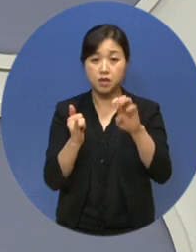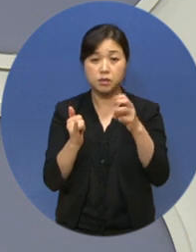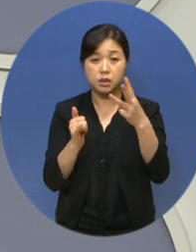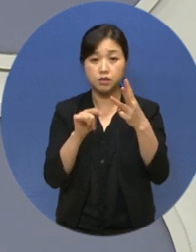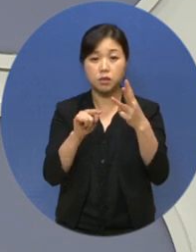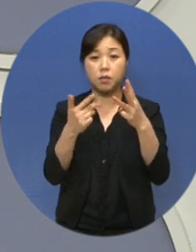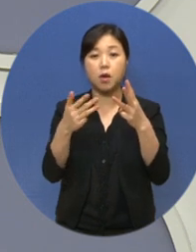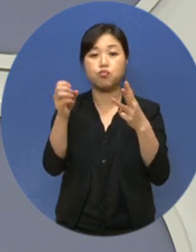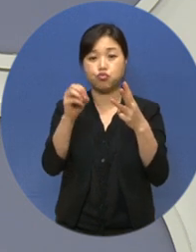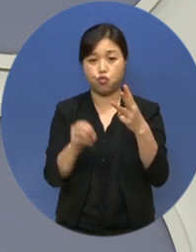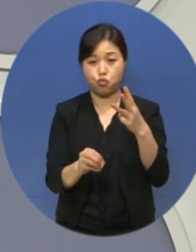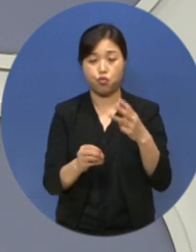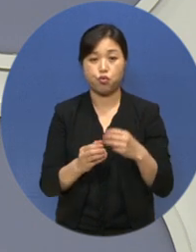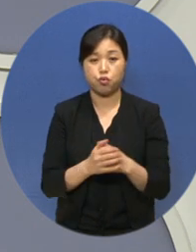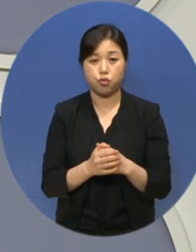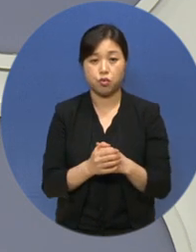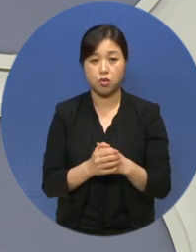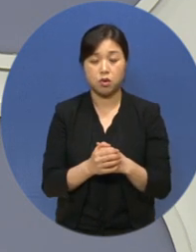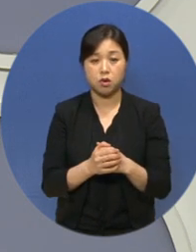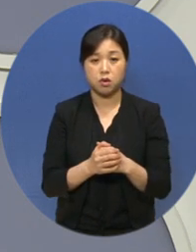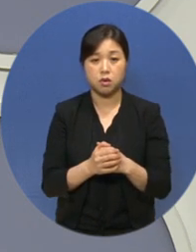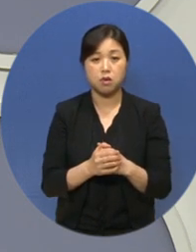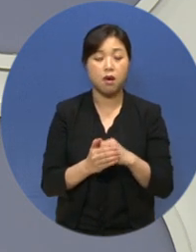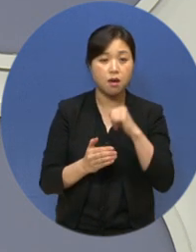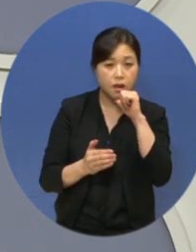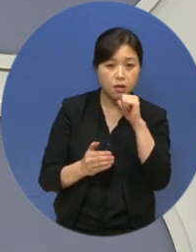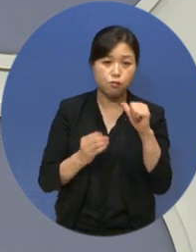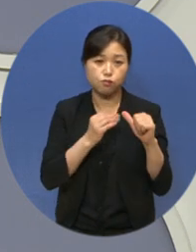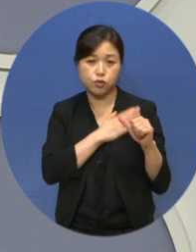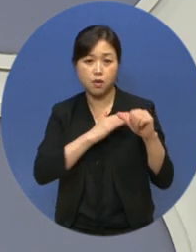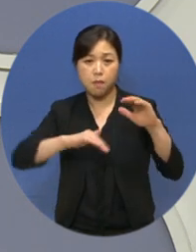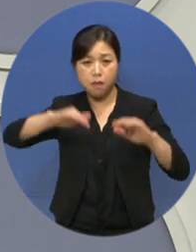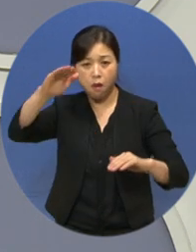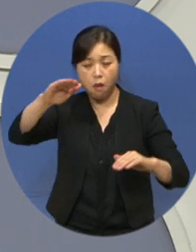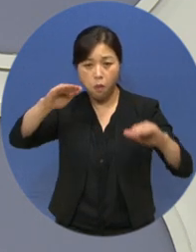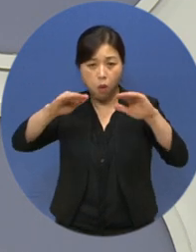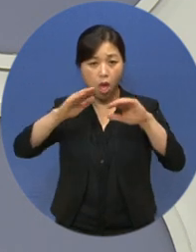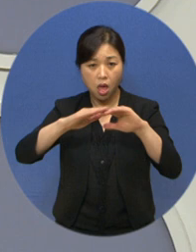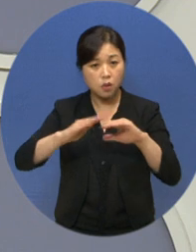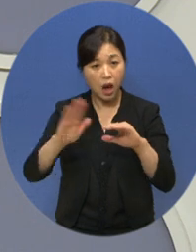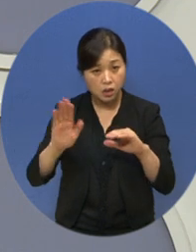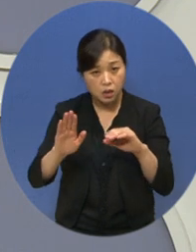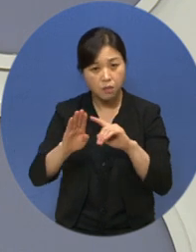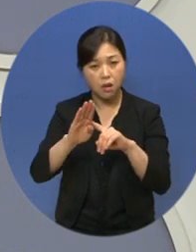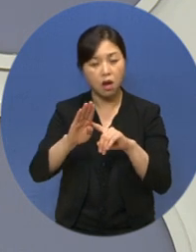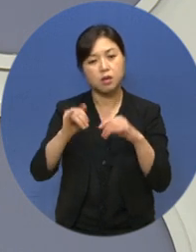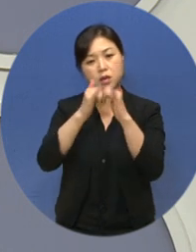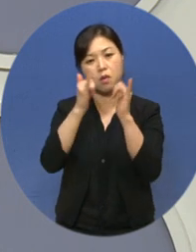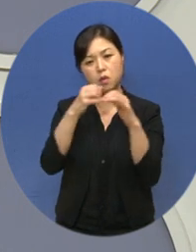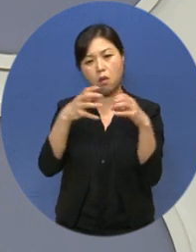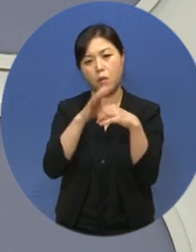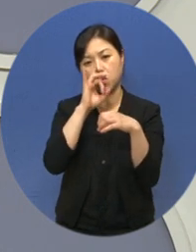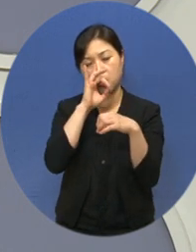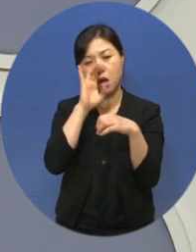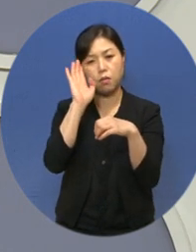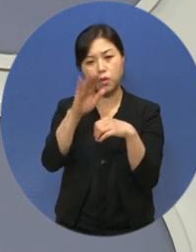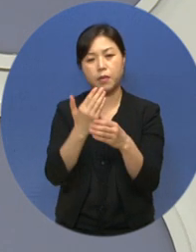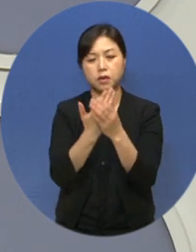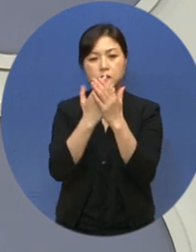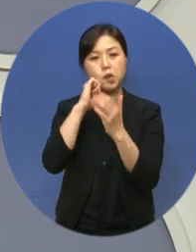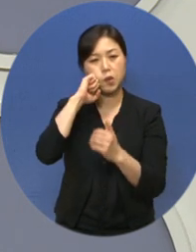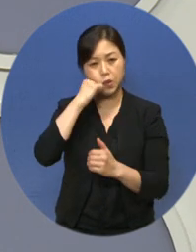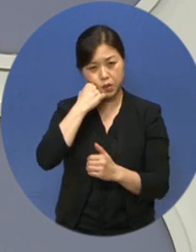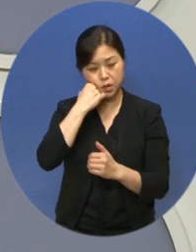거든요 이런 여러 가지 사이 한국과 문제를 해소하지 않으면 사이 통합이 안 되고 우리가 앞으로 진전 할 수 없다는 생각 땜에 이제